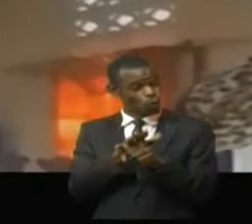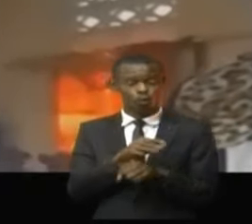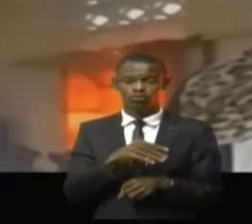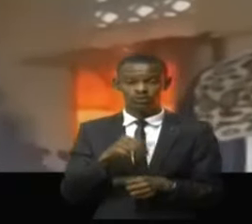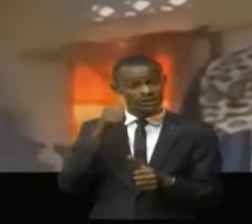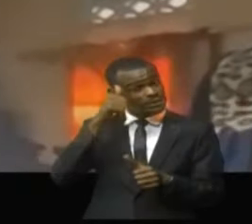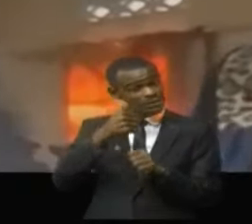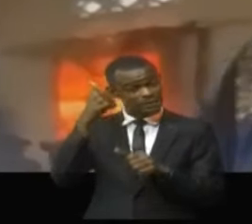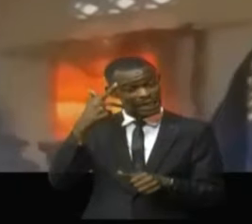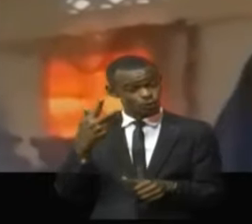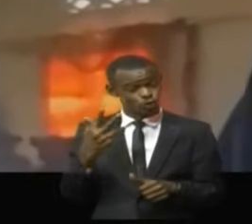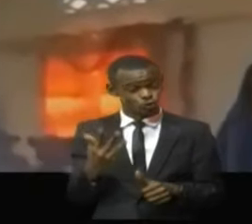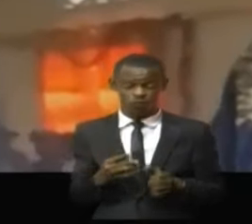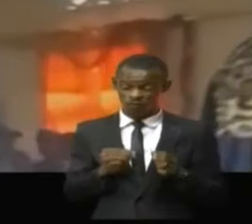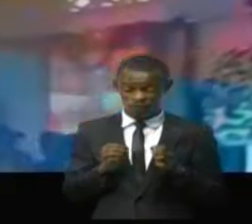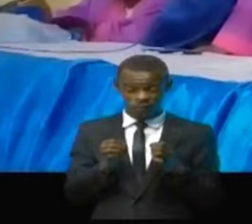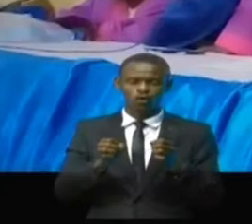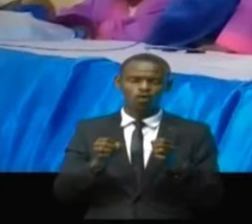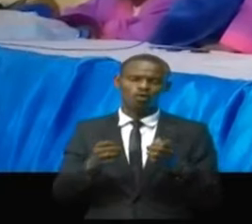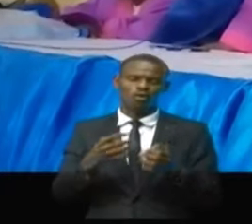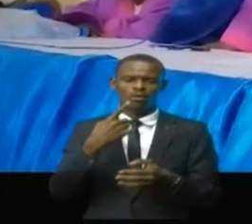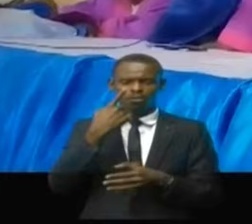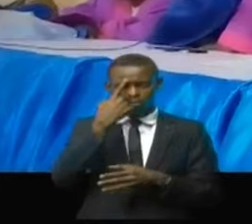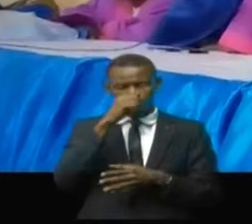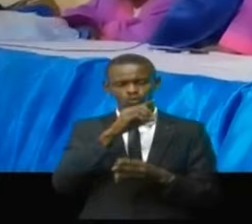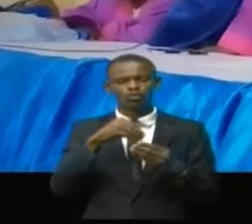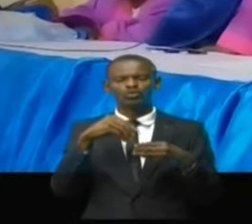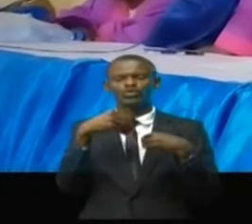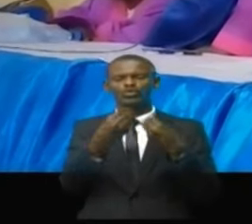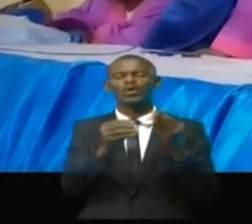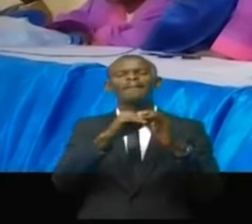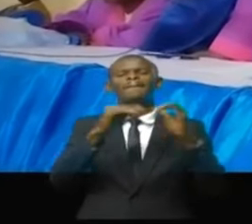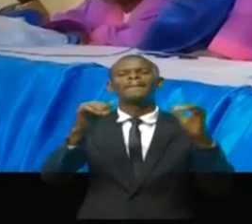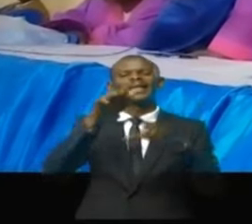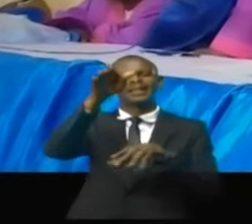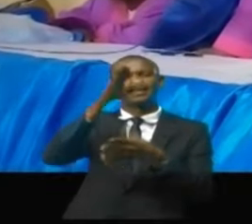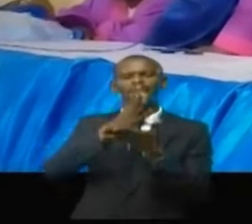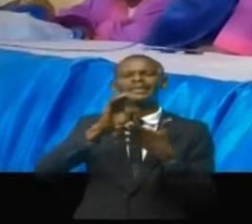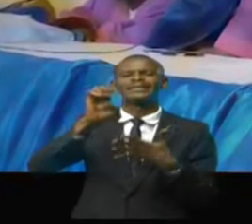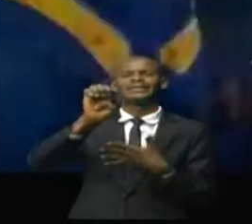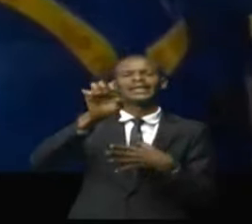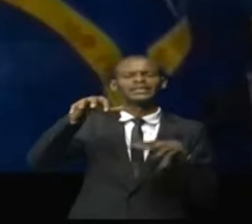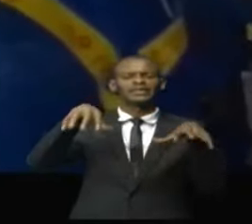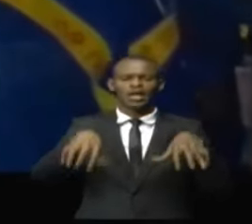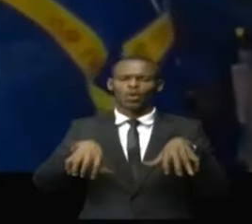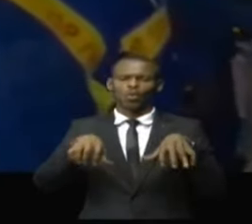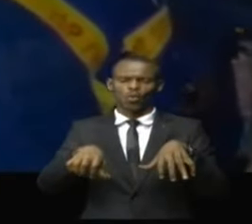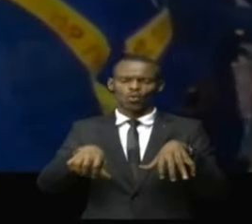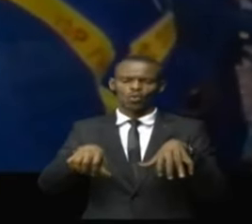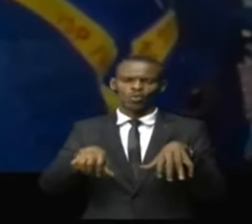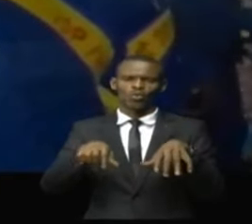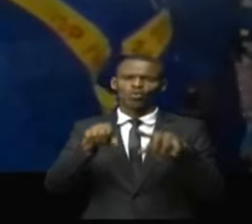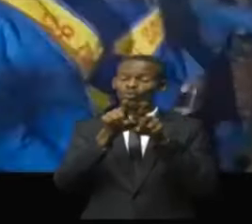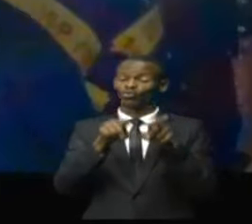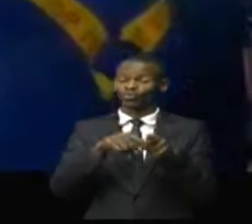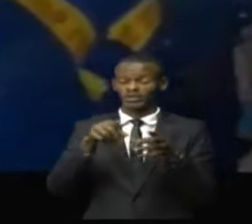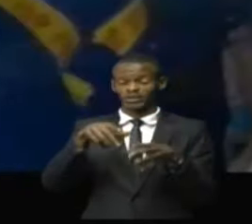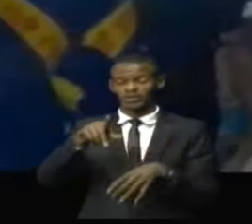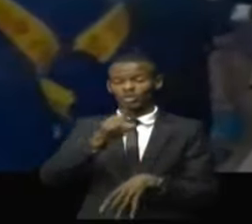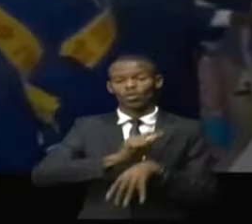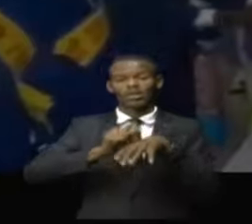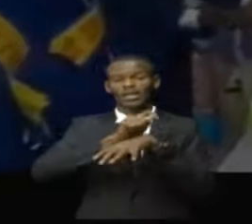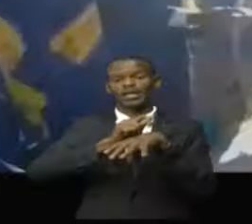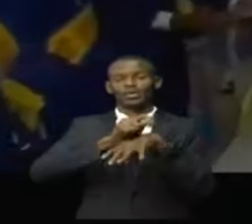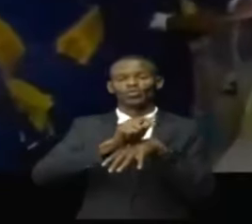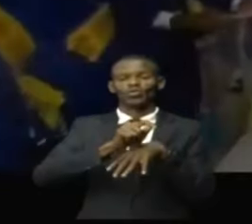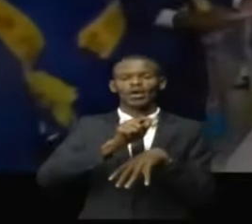jour afin d'assurer concrètement et marquer la paix à l'est du pays et au territoire de Kwanou dans la